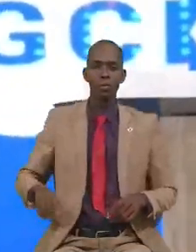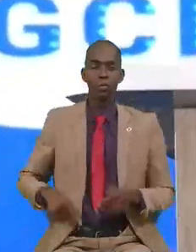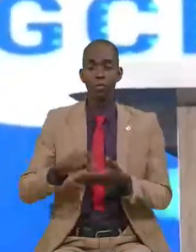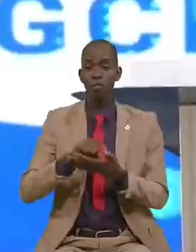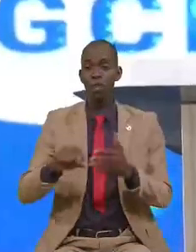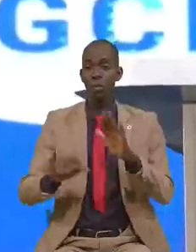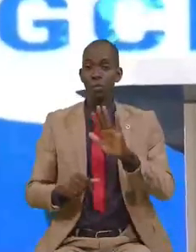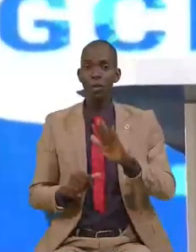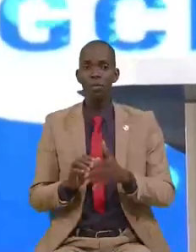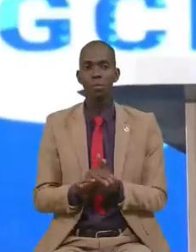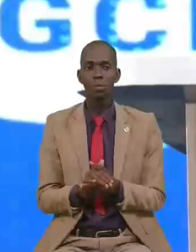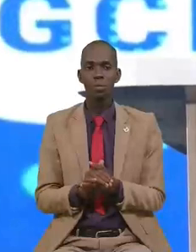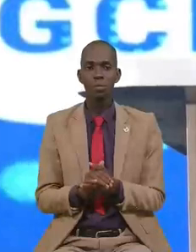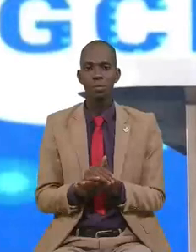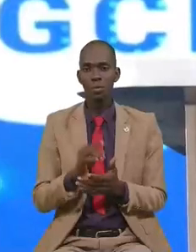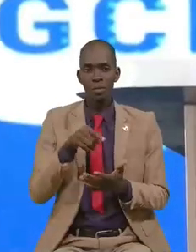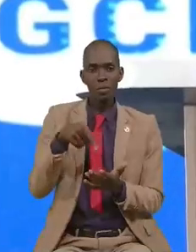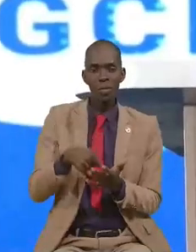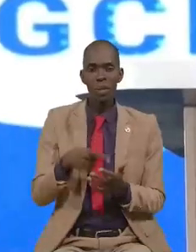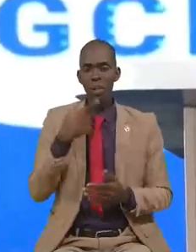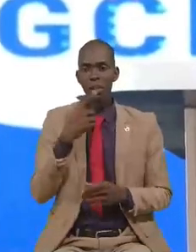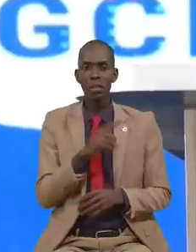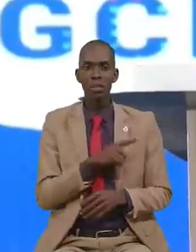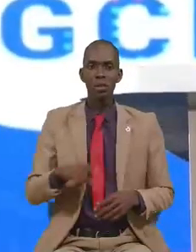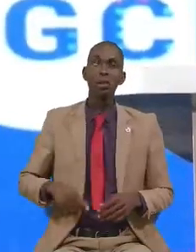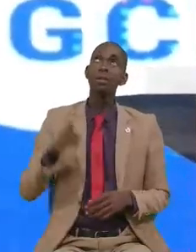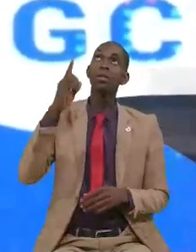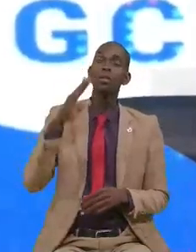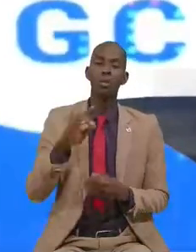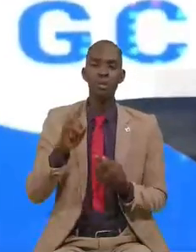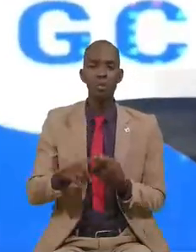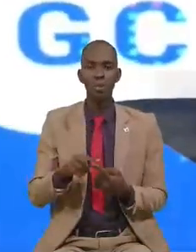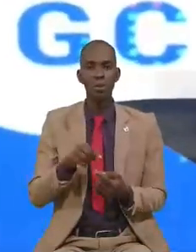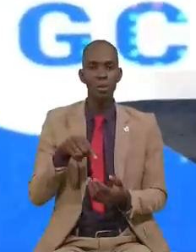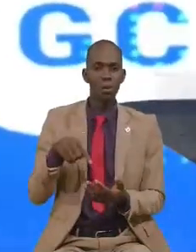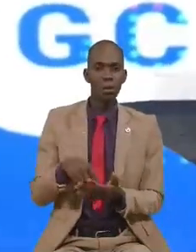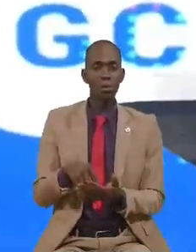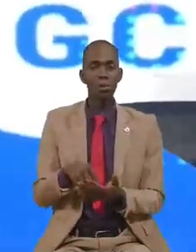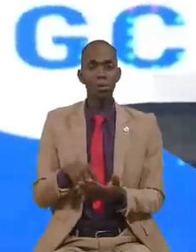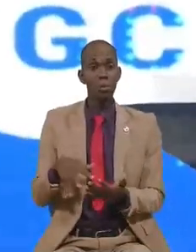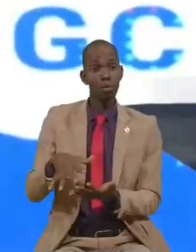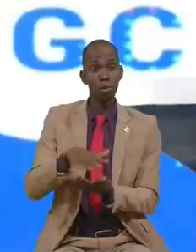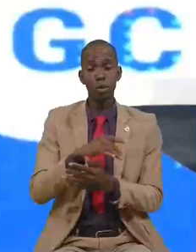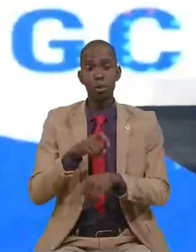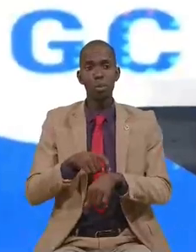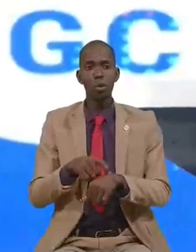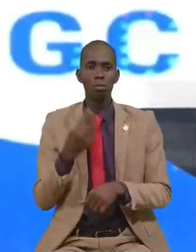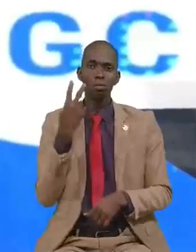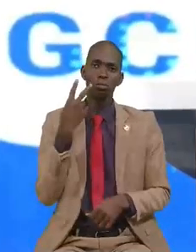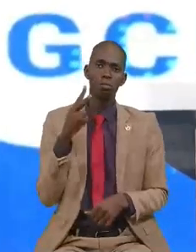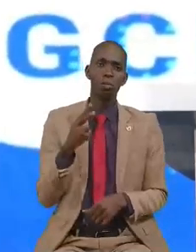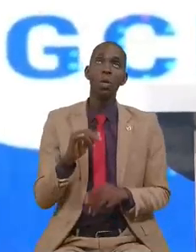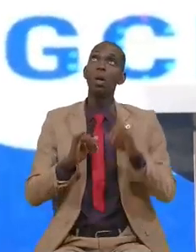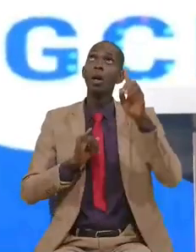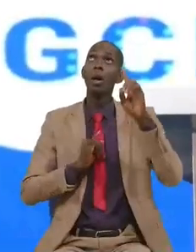Verset 5. Ainsi parle le Seigneur l'Éternel à ces eaux: voici, je vais faire entrer en